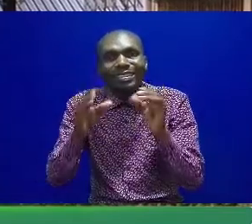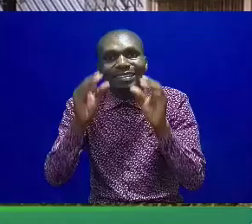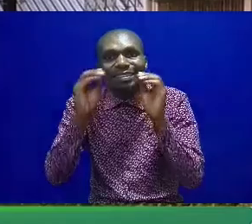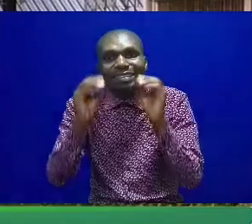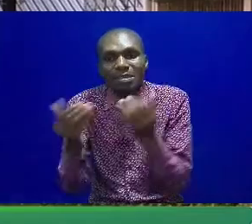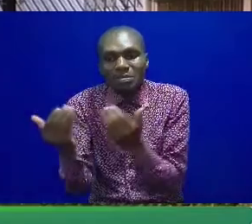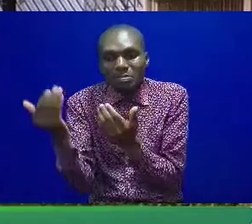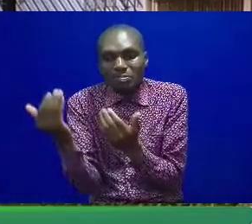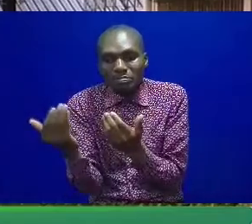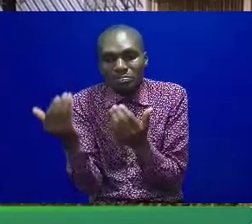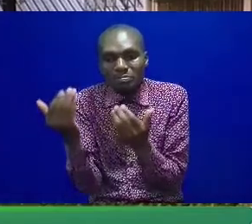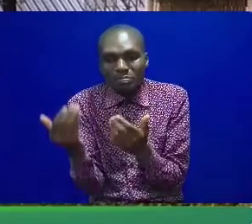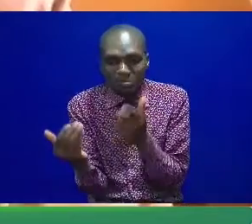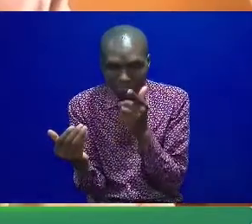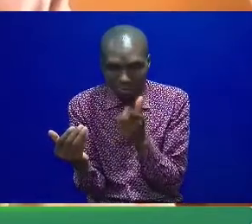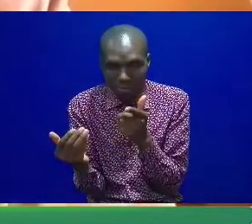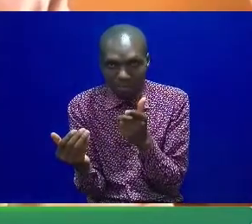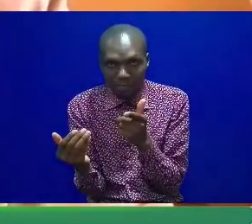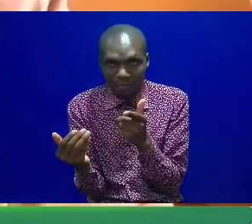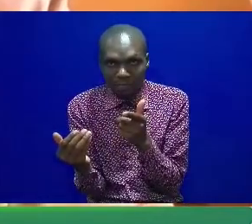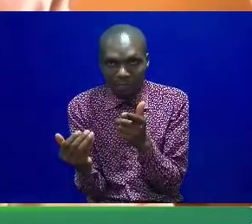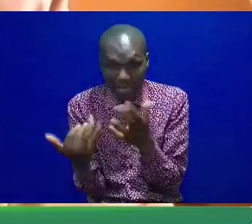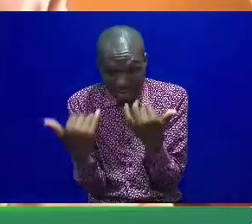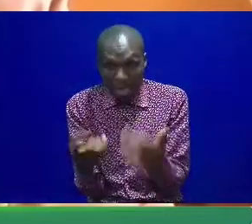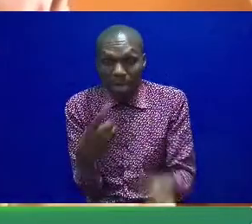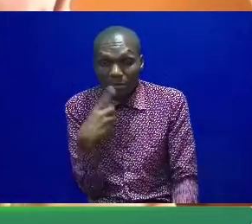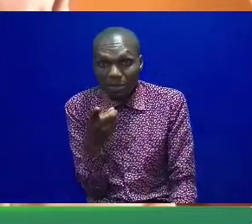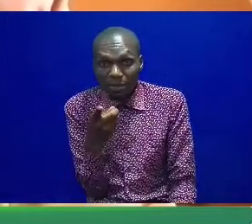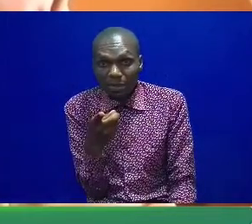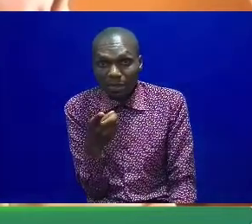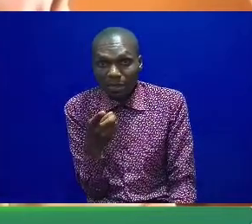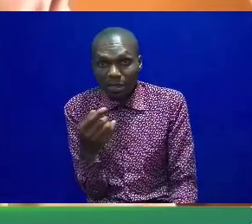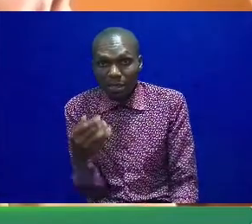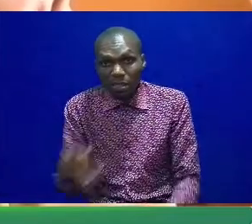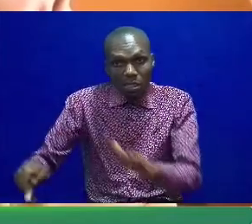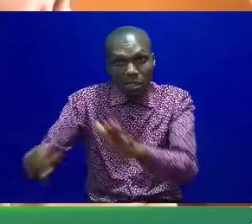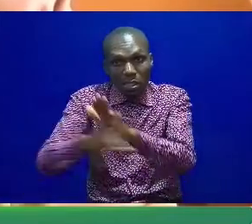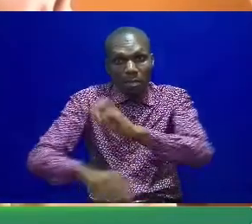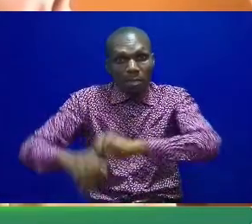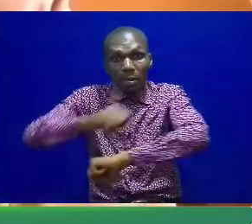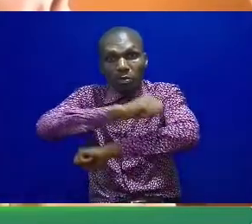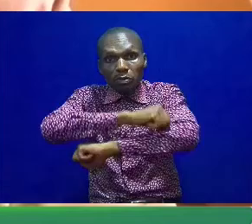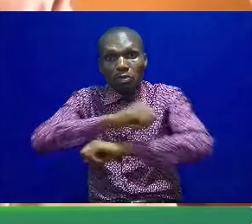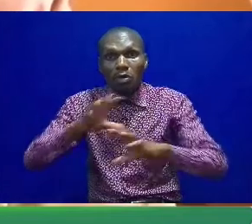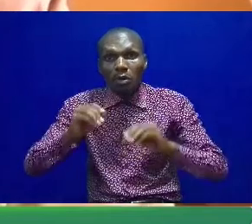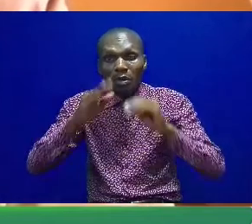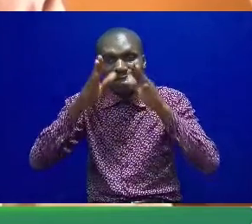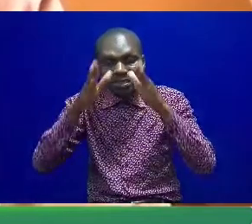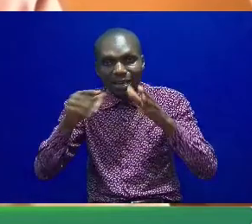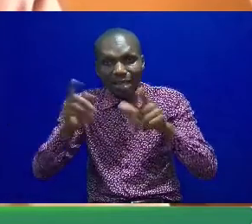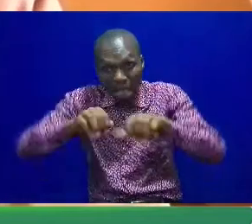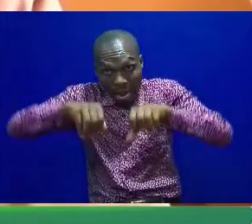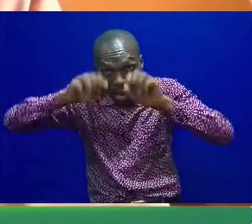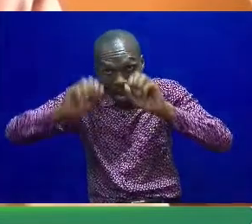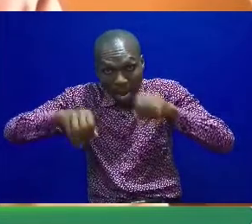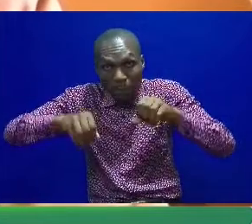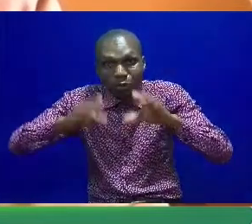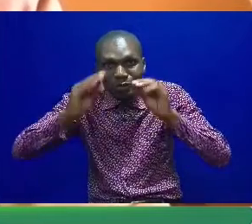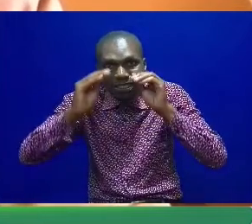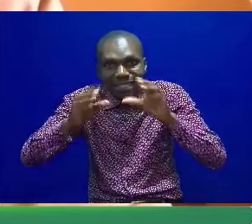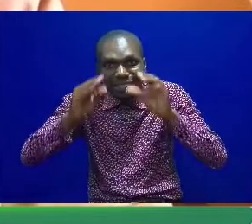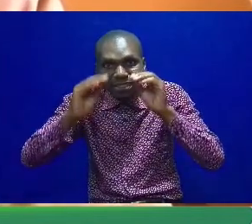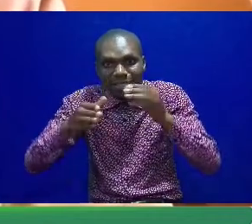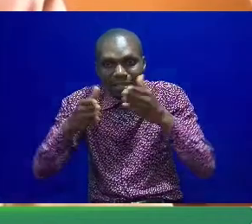ba junior secondary. Ndate ko te abanga nona abantu bari primary. Mbaro abange bari ebo ko handu junior